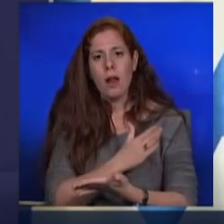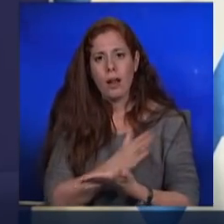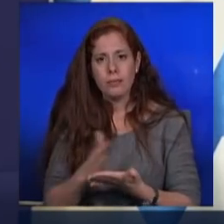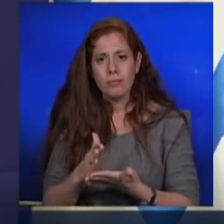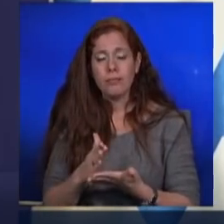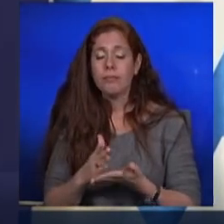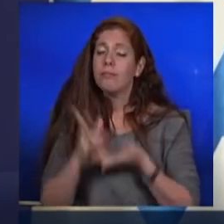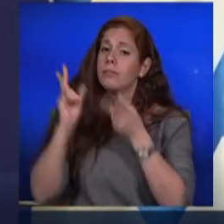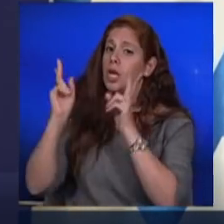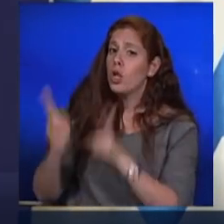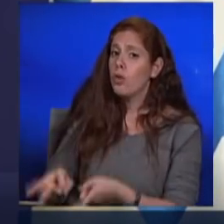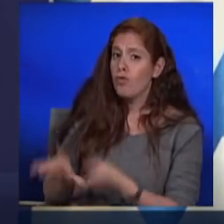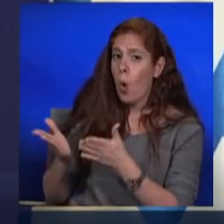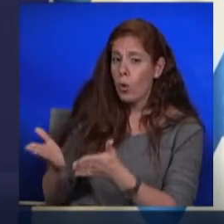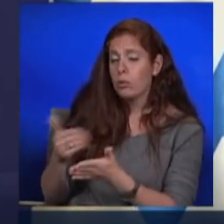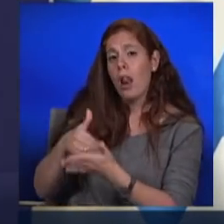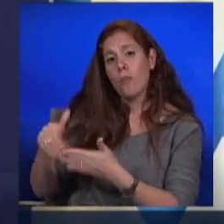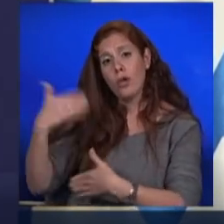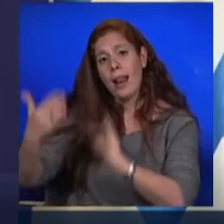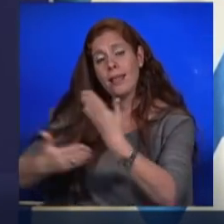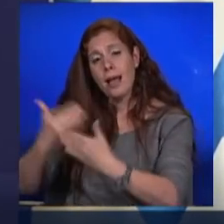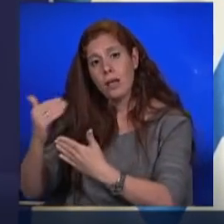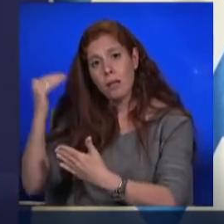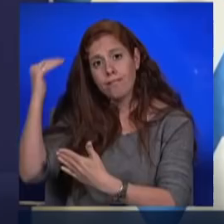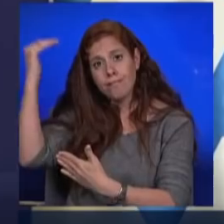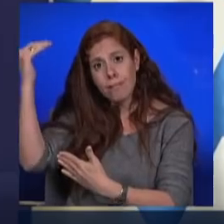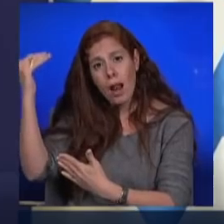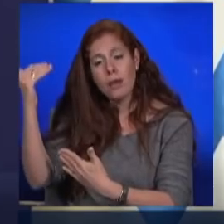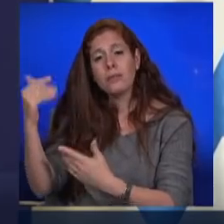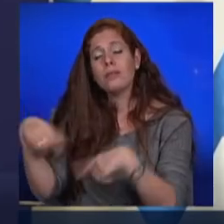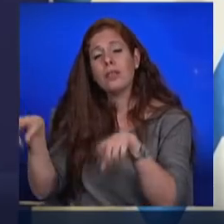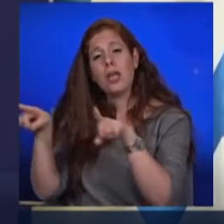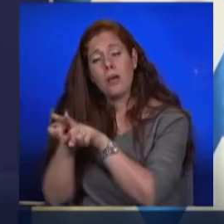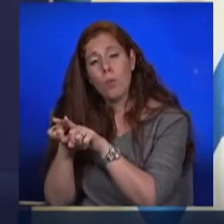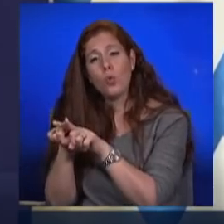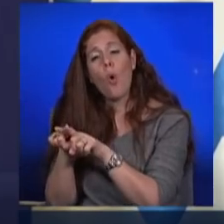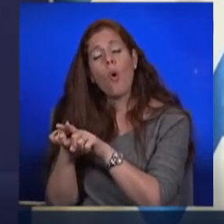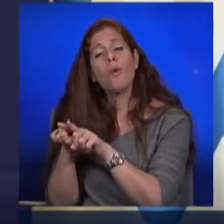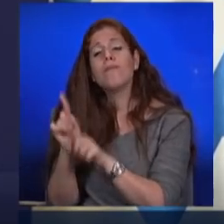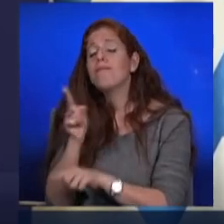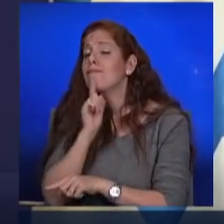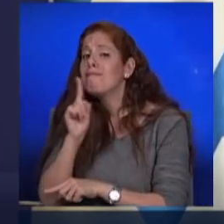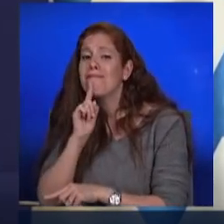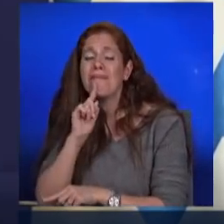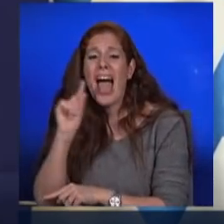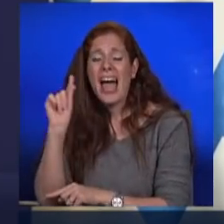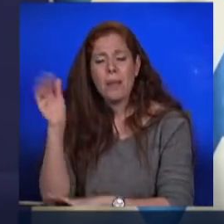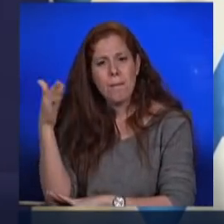אפשרות להמשיך להתקדם מעלה עם אותו קומץ מדינות שנראה שבלמו את